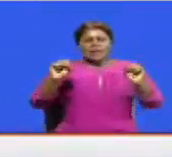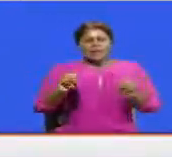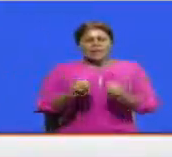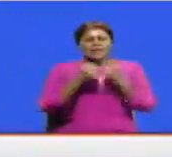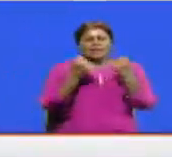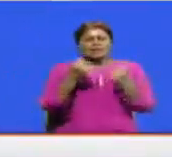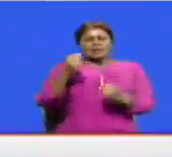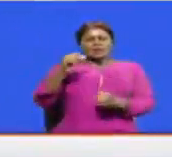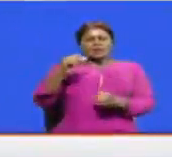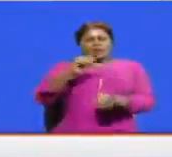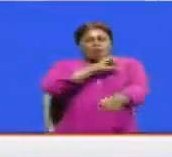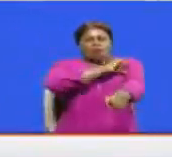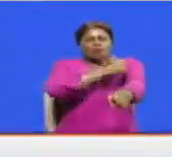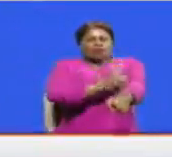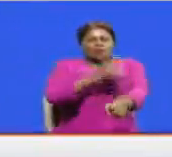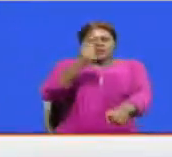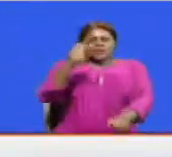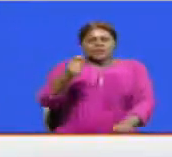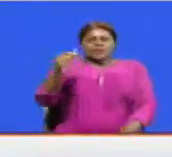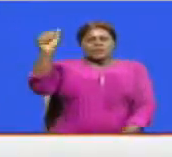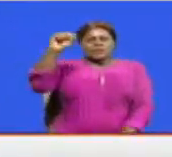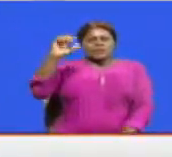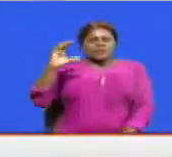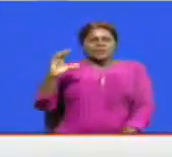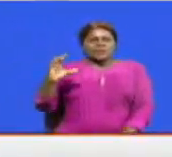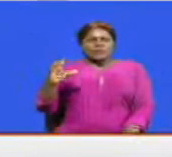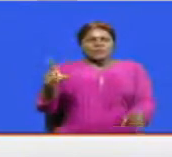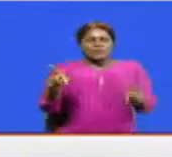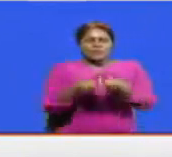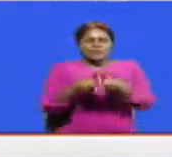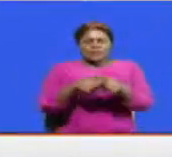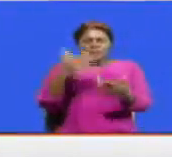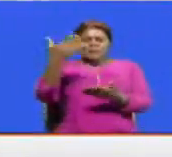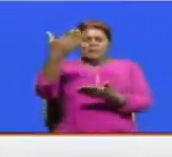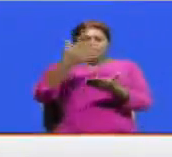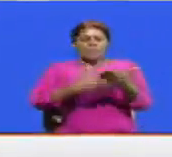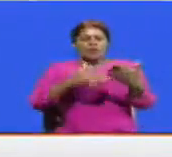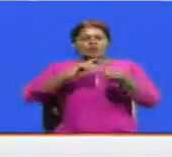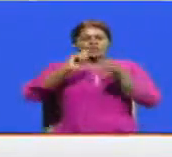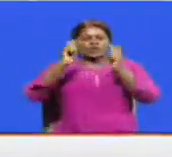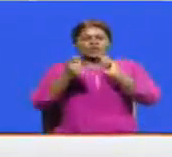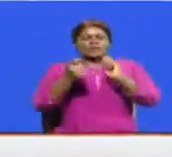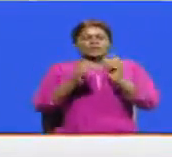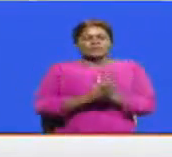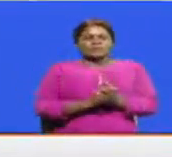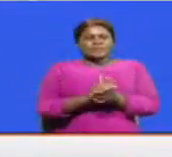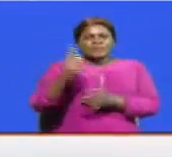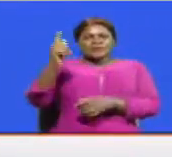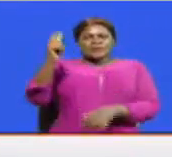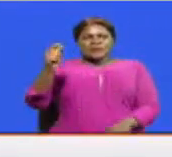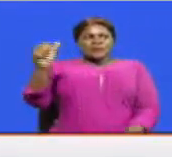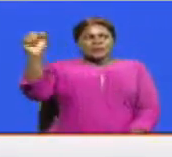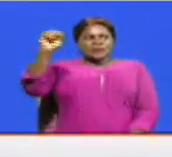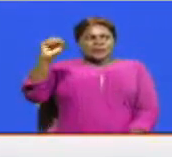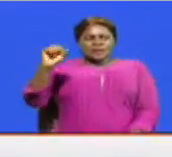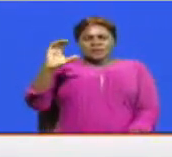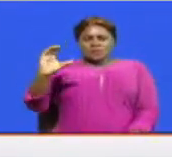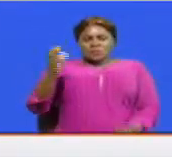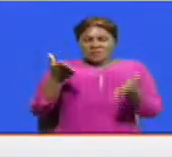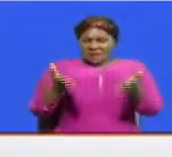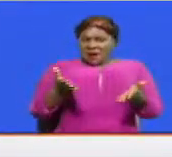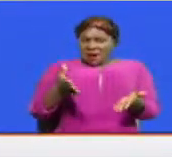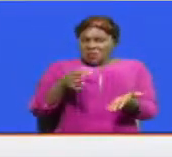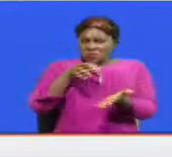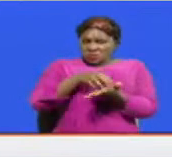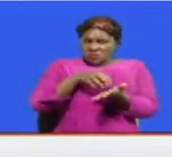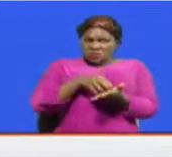mamlaka na umbo la tume ya huduma za walimu TSC kwa kurejelea ripoti ya mageuzi ya elimu. TSC as currently